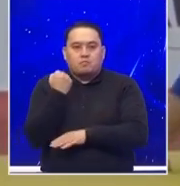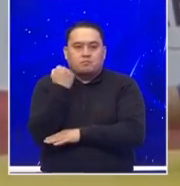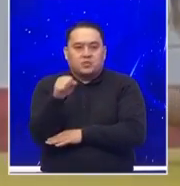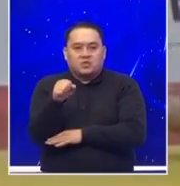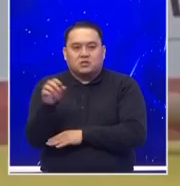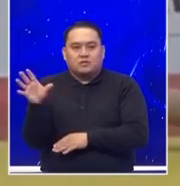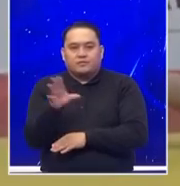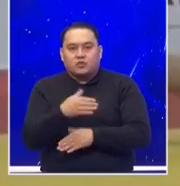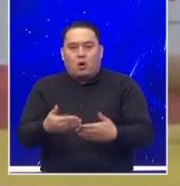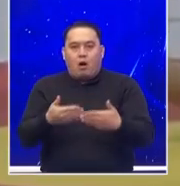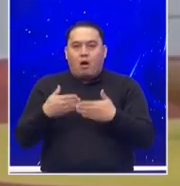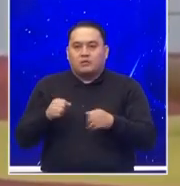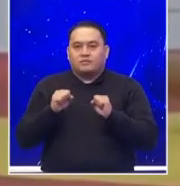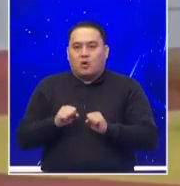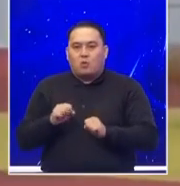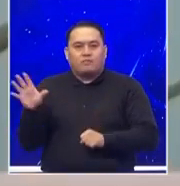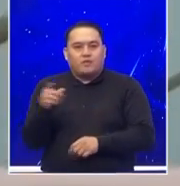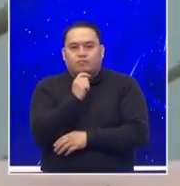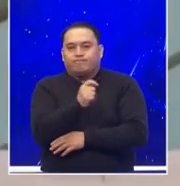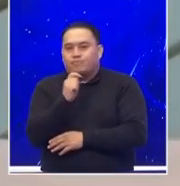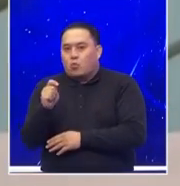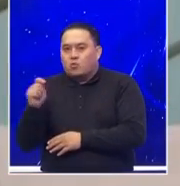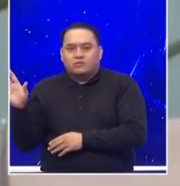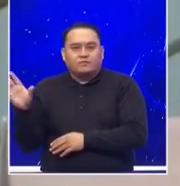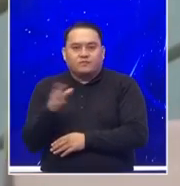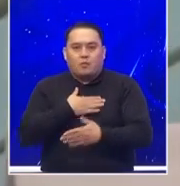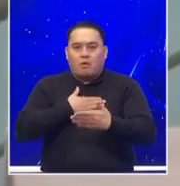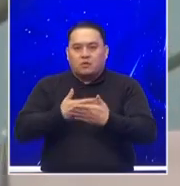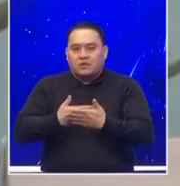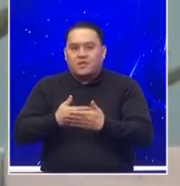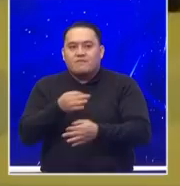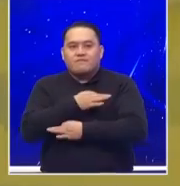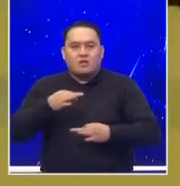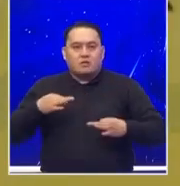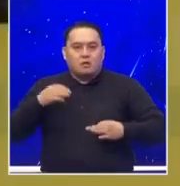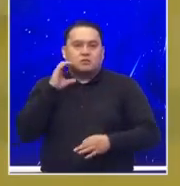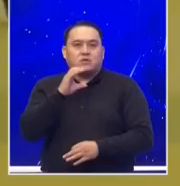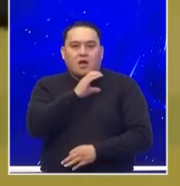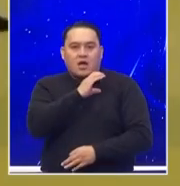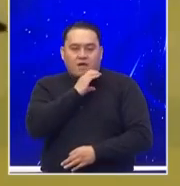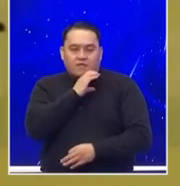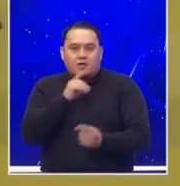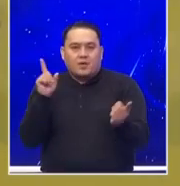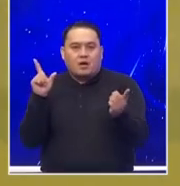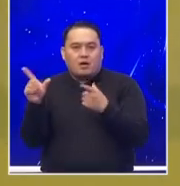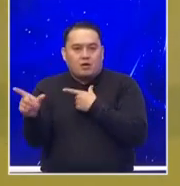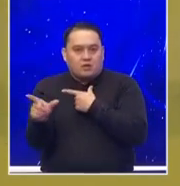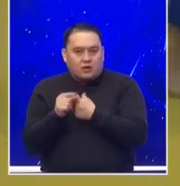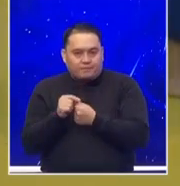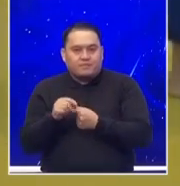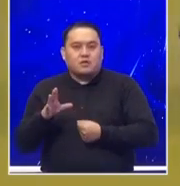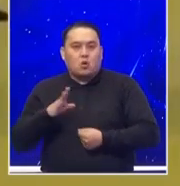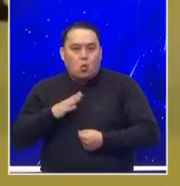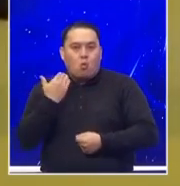болды. Ол алдын ала кездесулерінің бәрінде қарсыластарын айқын басымдылықпен ұтты. Финалда солтүстік қазақстандық балуан Назгүл Маратова мен күш қарымын